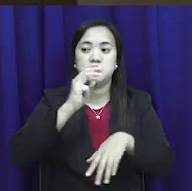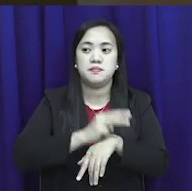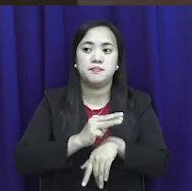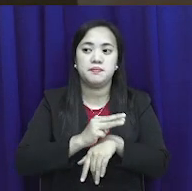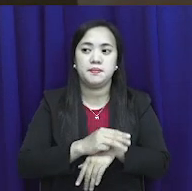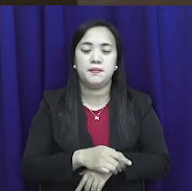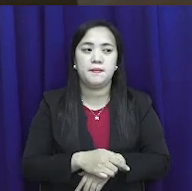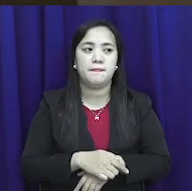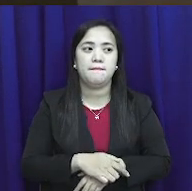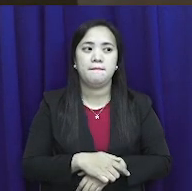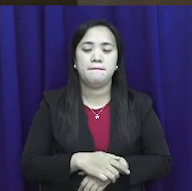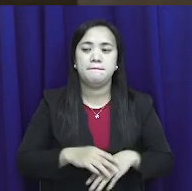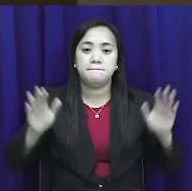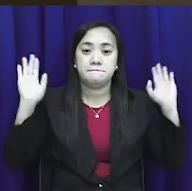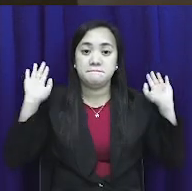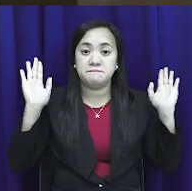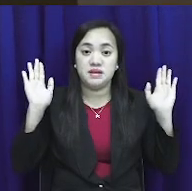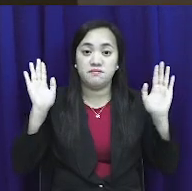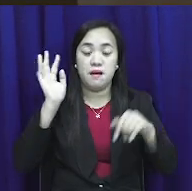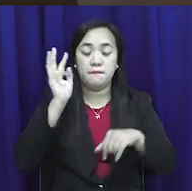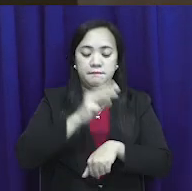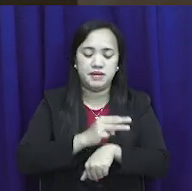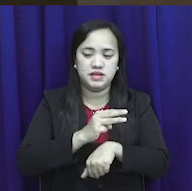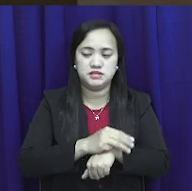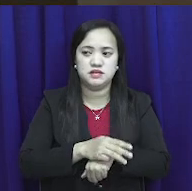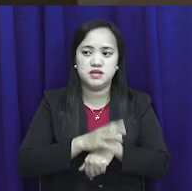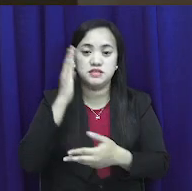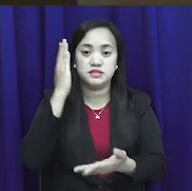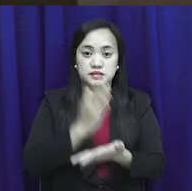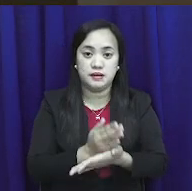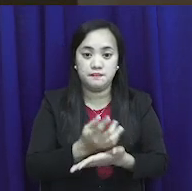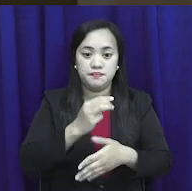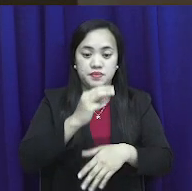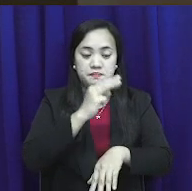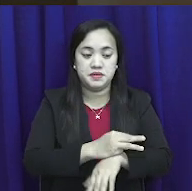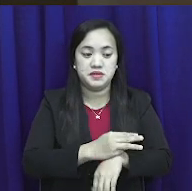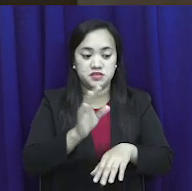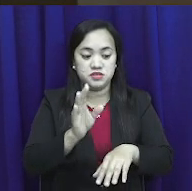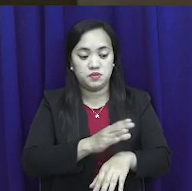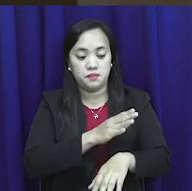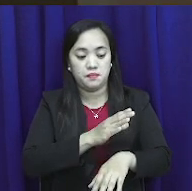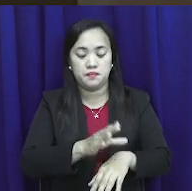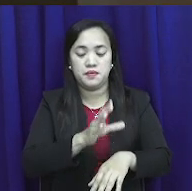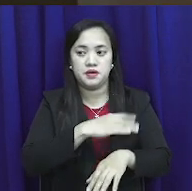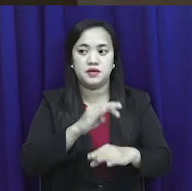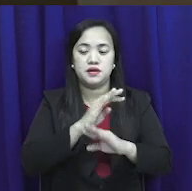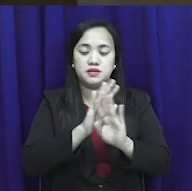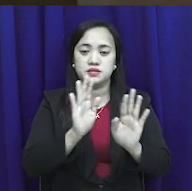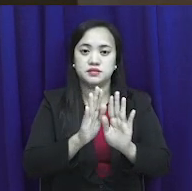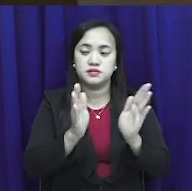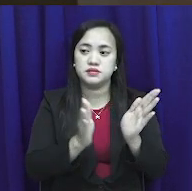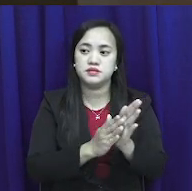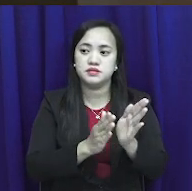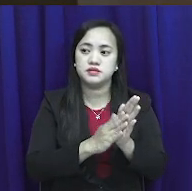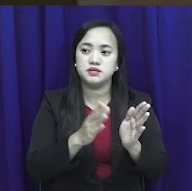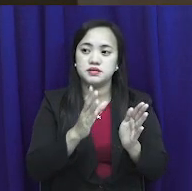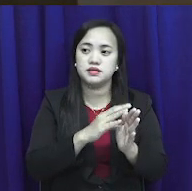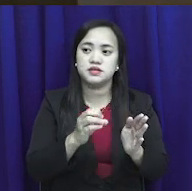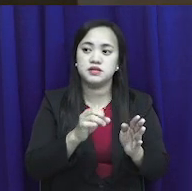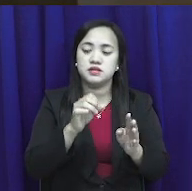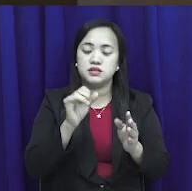kong na-get up noon nag-stop muna akong mag-i Para mabigyan siya ng time ng